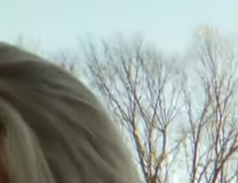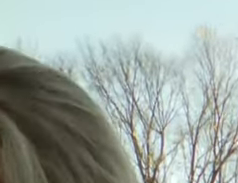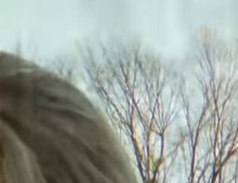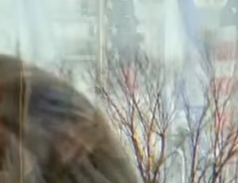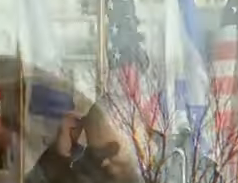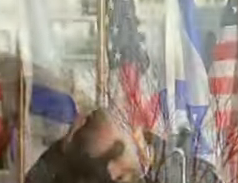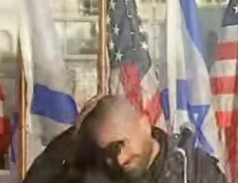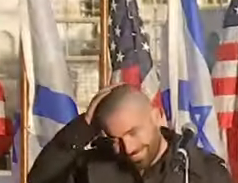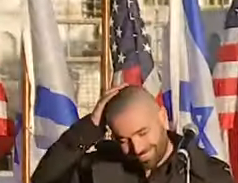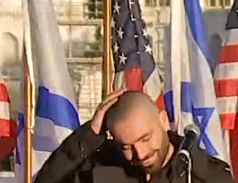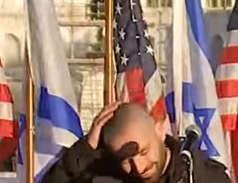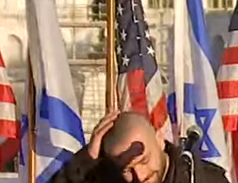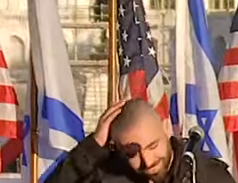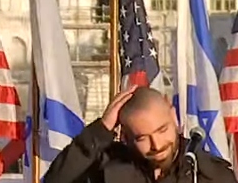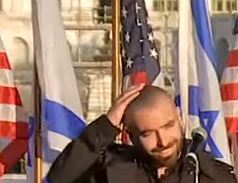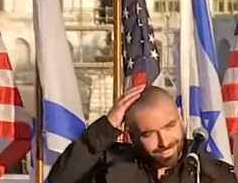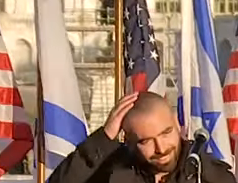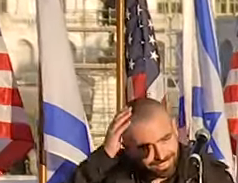אדוני